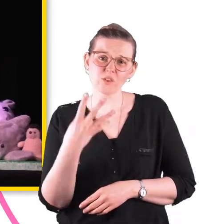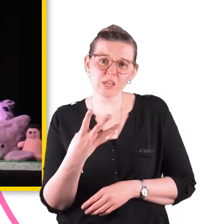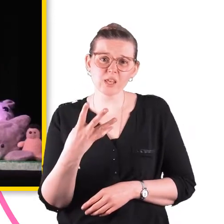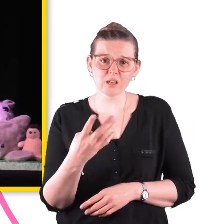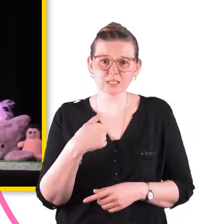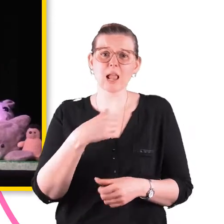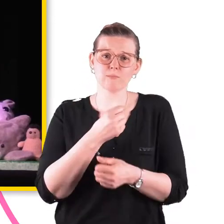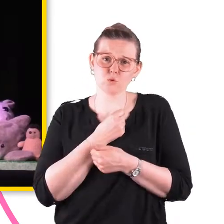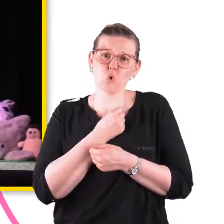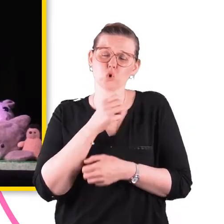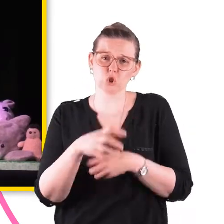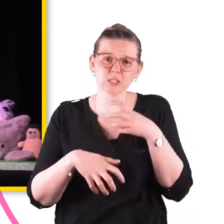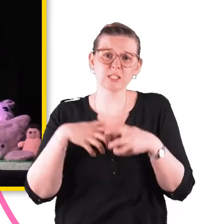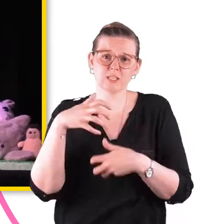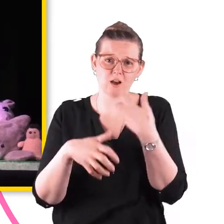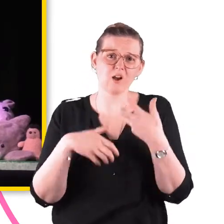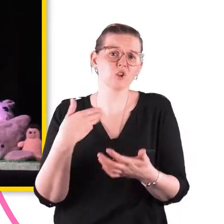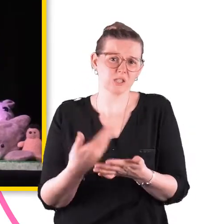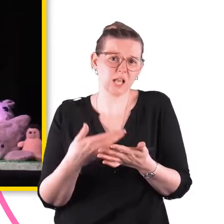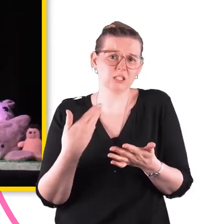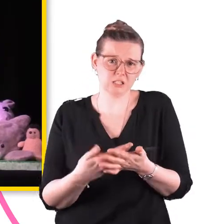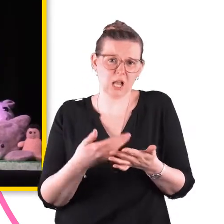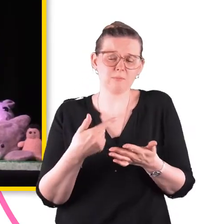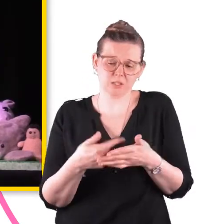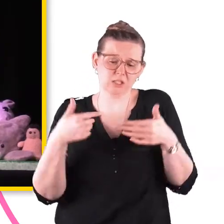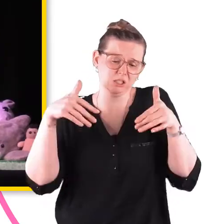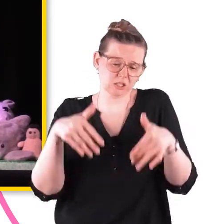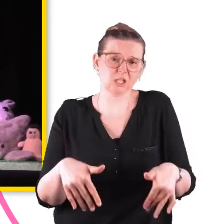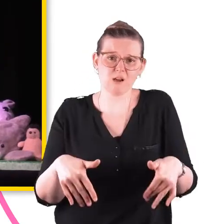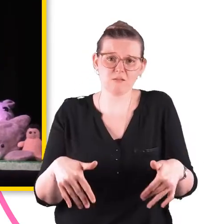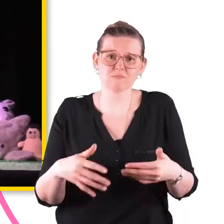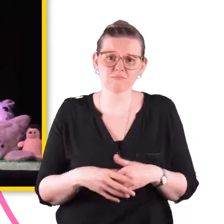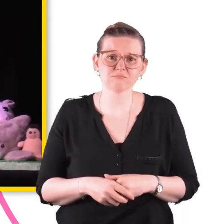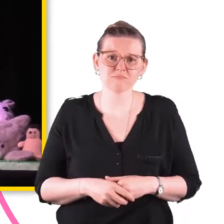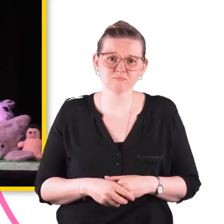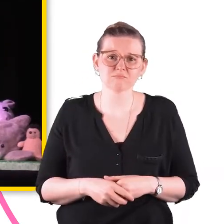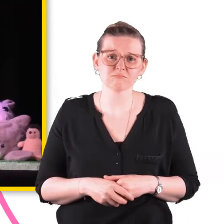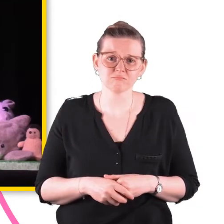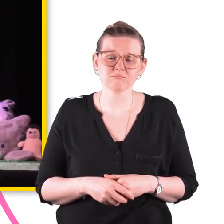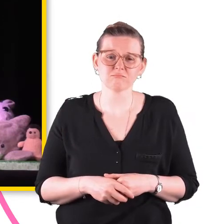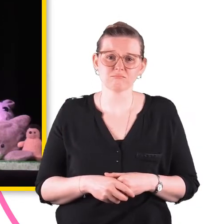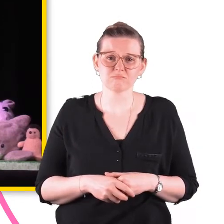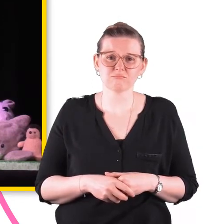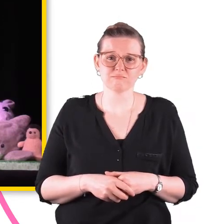Drei und vier, ich bin ein Kuscheltier und deshalb bin ich hier.